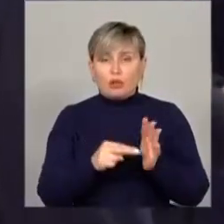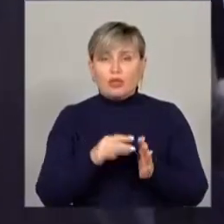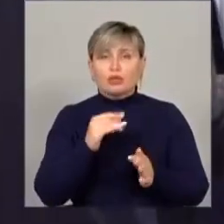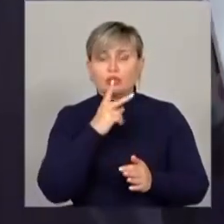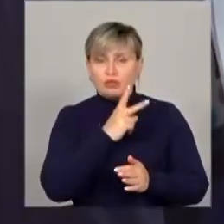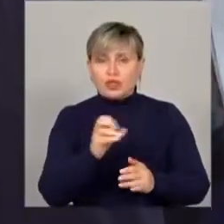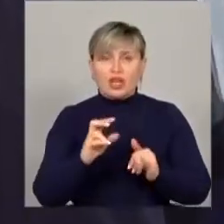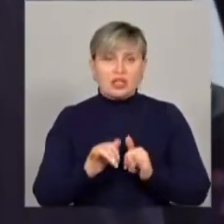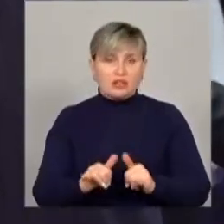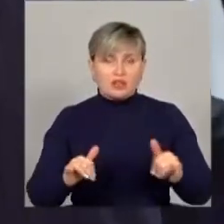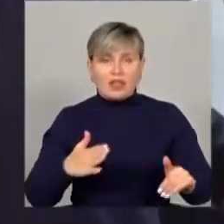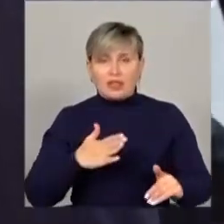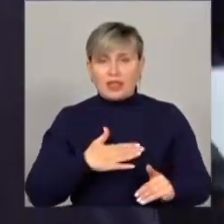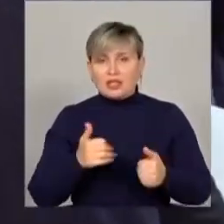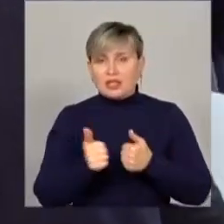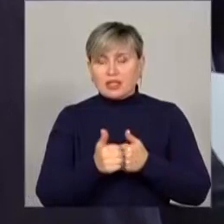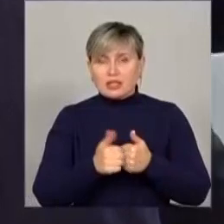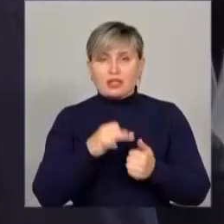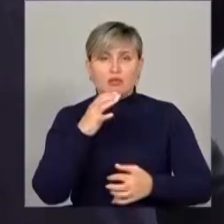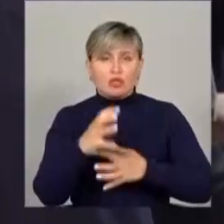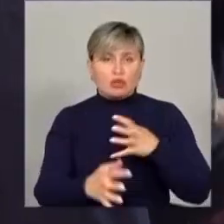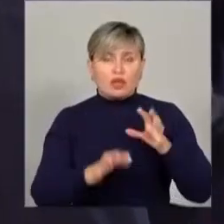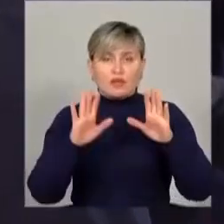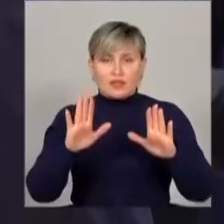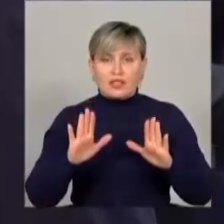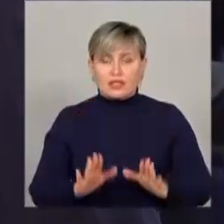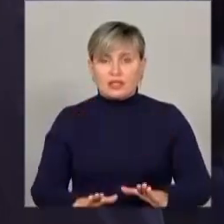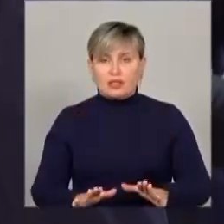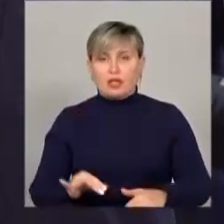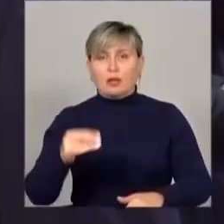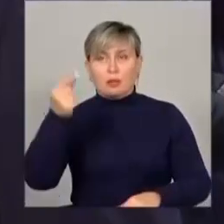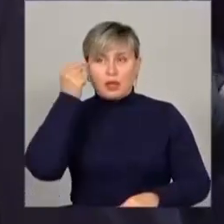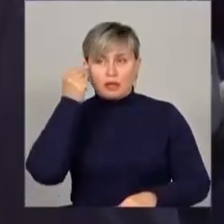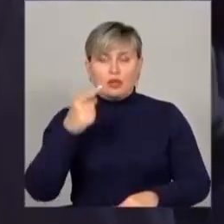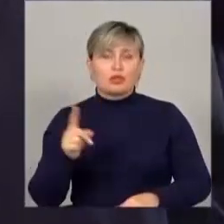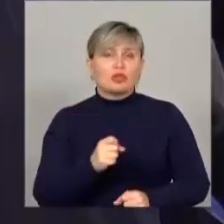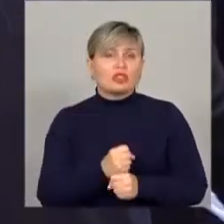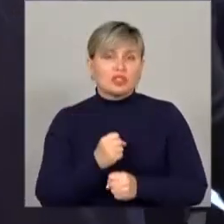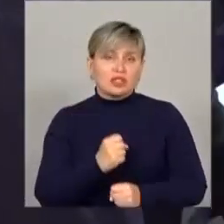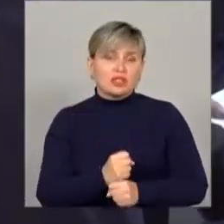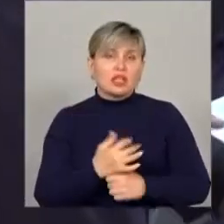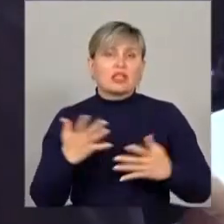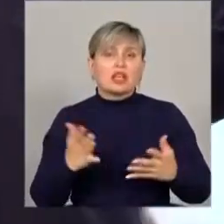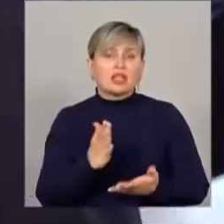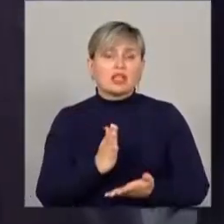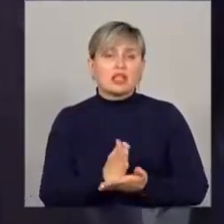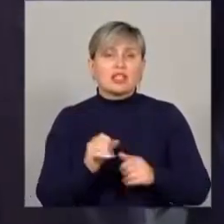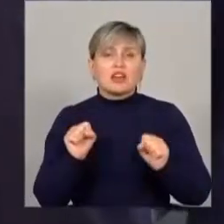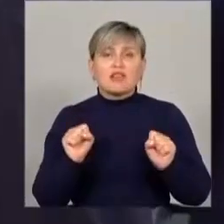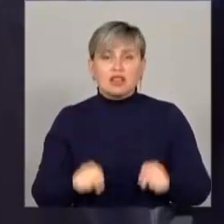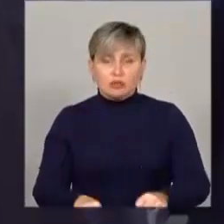Наши соседи так как международная выставка скажем так держать руку на пульсе понимать что делается и какие есть возможности